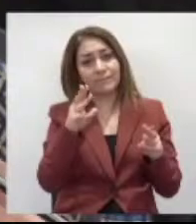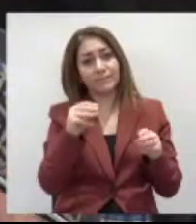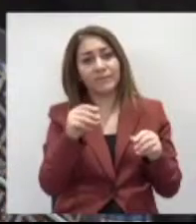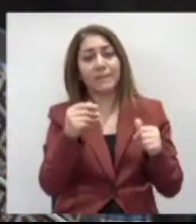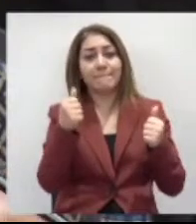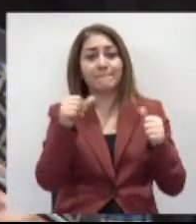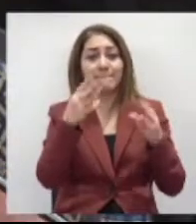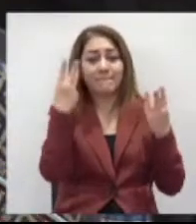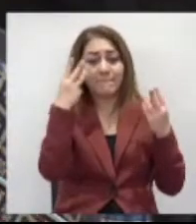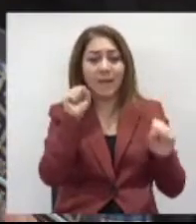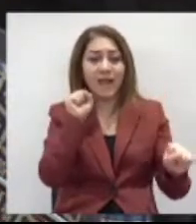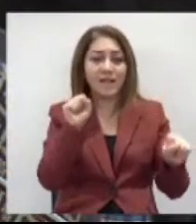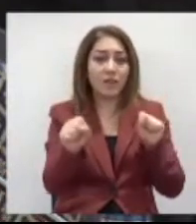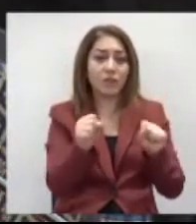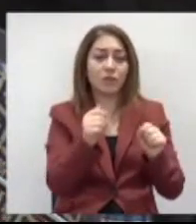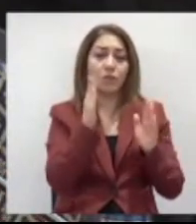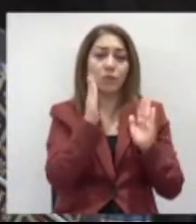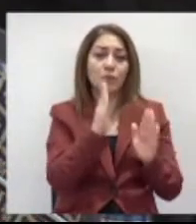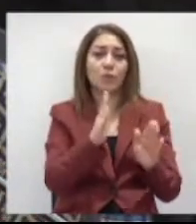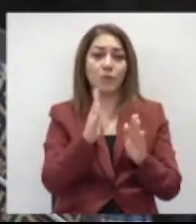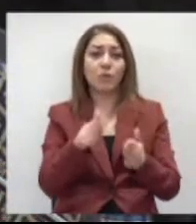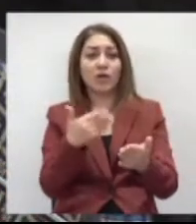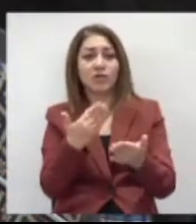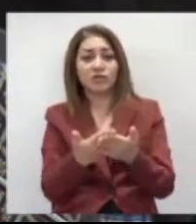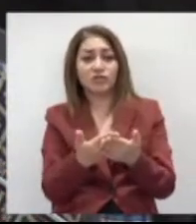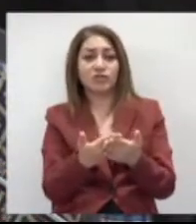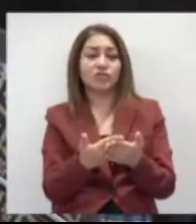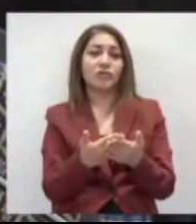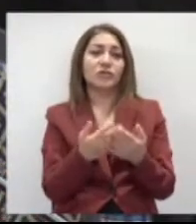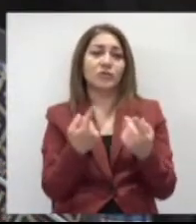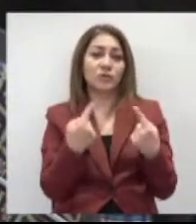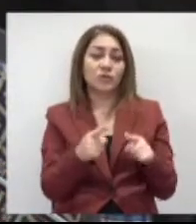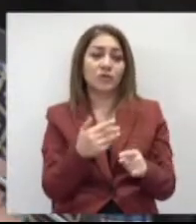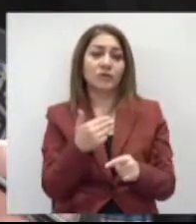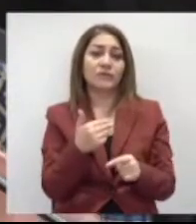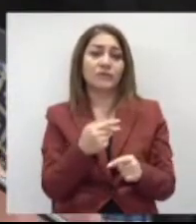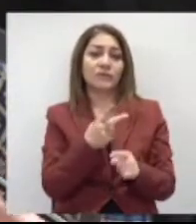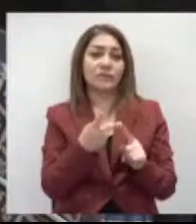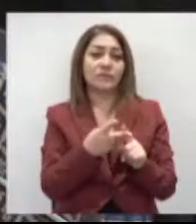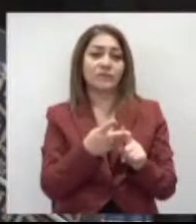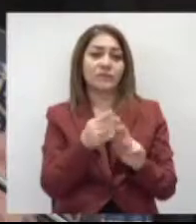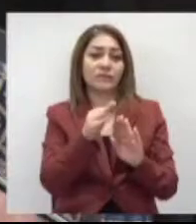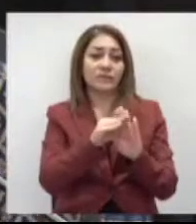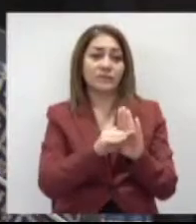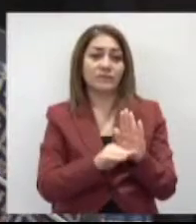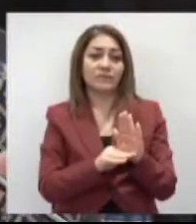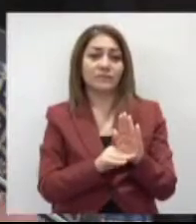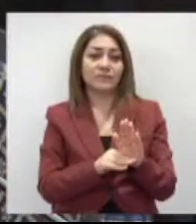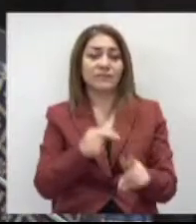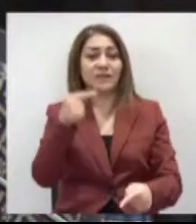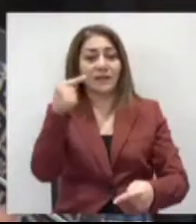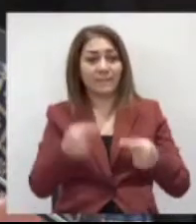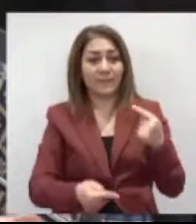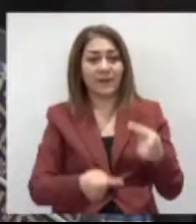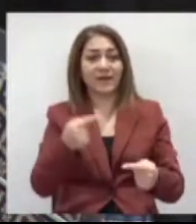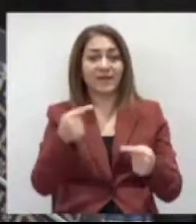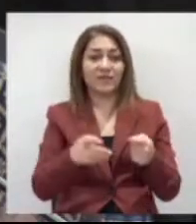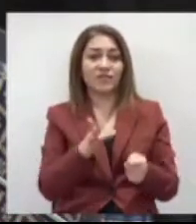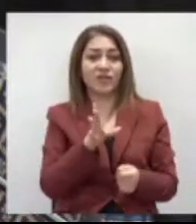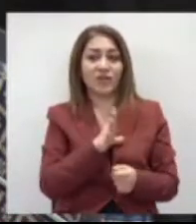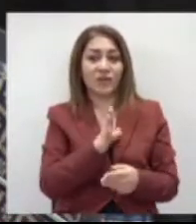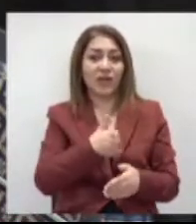ենք ուզում պահպանել ուղղությունների ներկայացումը թե ոչ, եւ այդպես ըստ էության այդ բանավեճը կարող